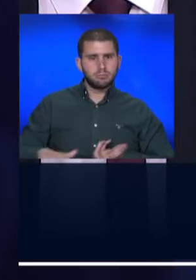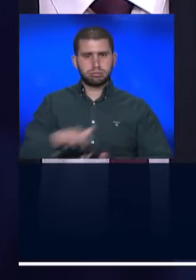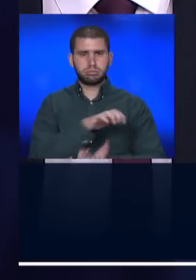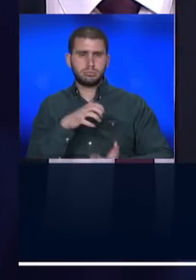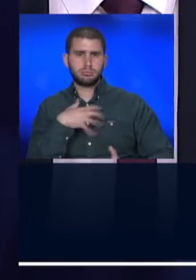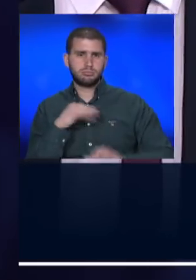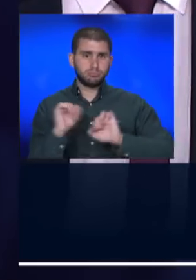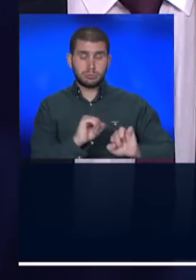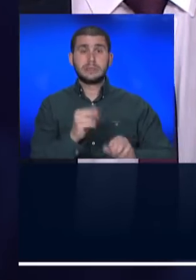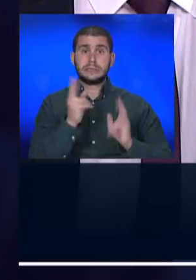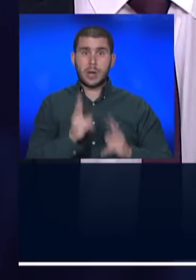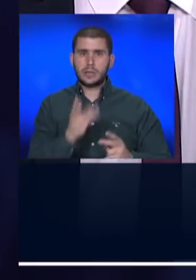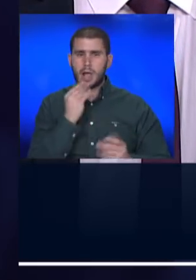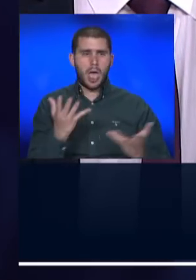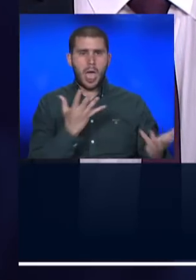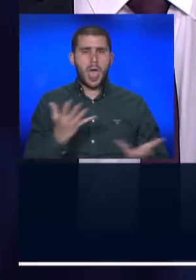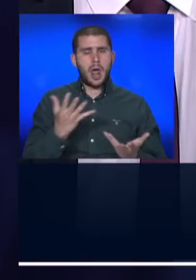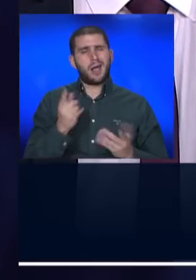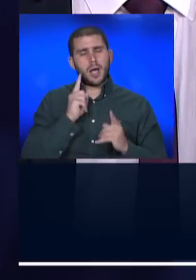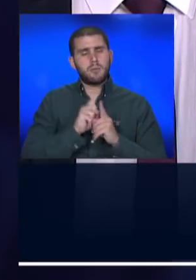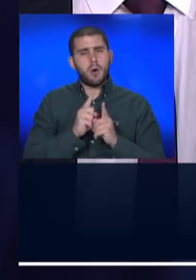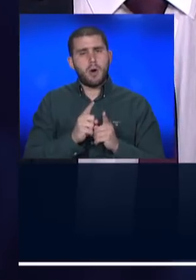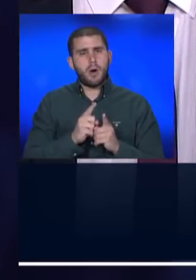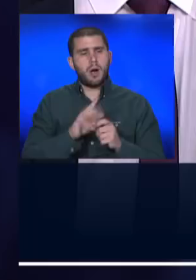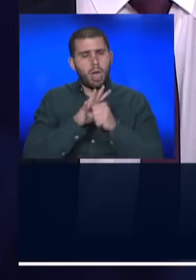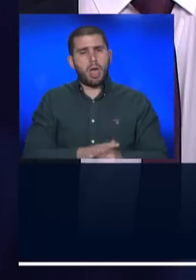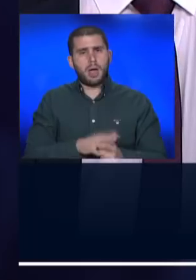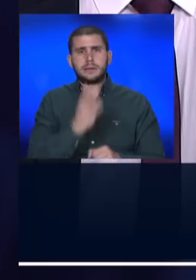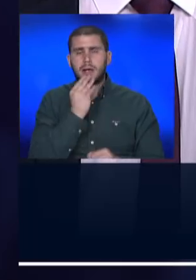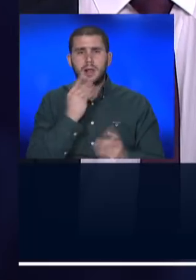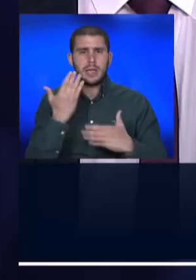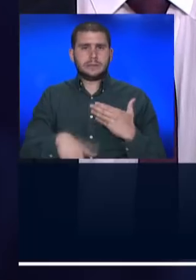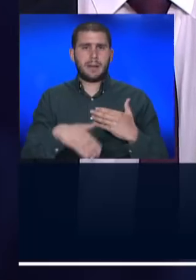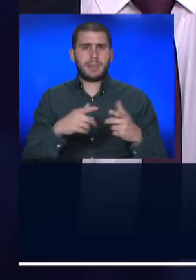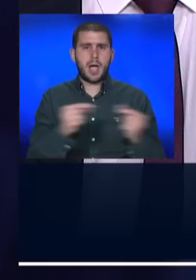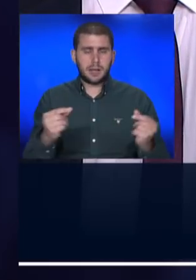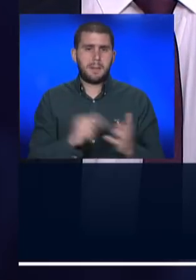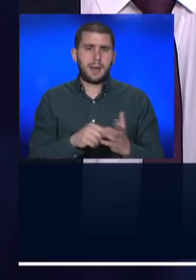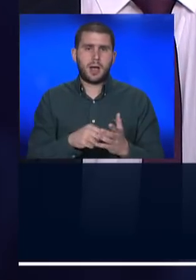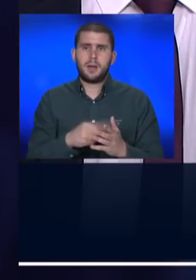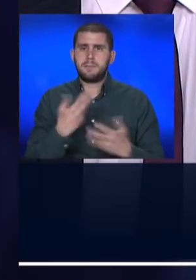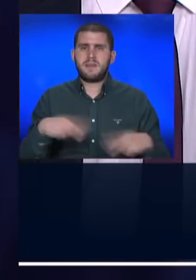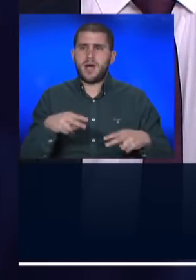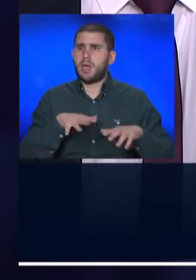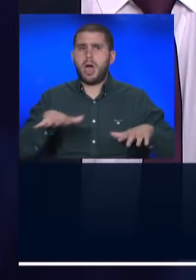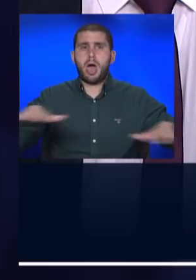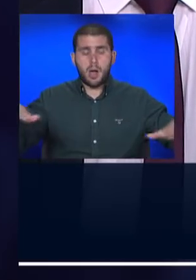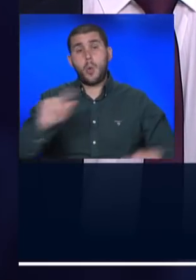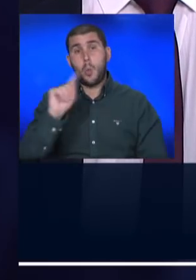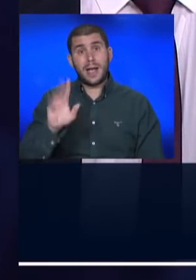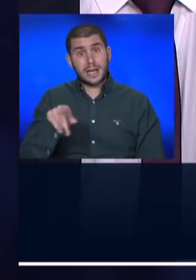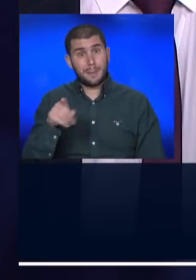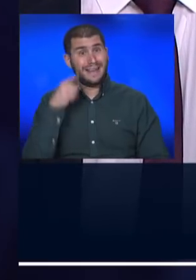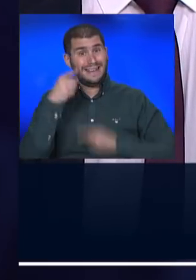להאיץ בישראל לסגור את האירוע ברצועת עזה, מחשש שזה יתפשט לעוד כמה חזיתות. אז יכול להיות שגם הירי הזה הוא לא